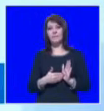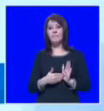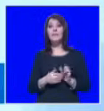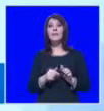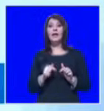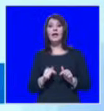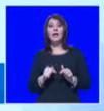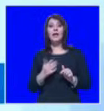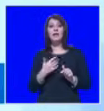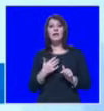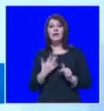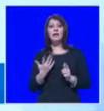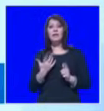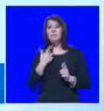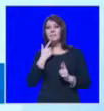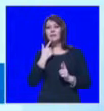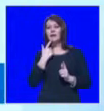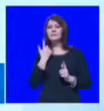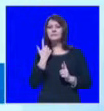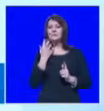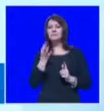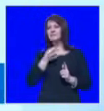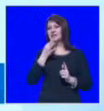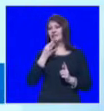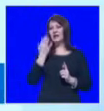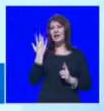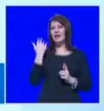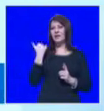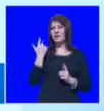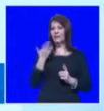е това, че има известен традиционализъм в подхода на